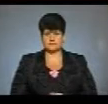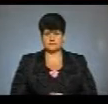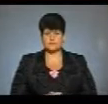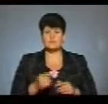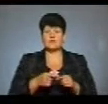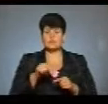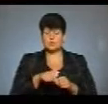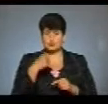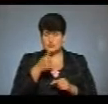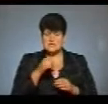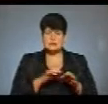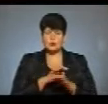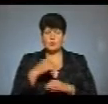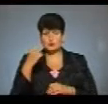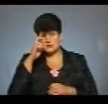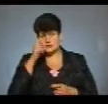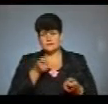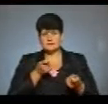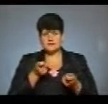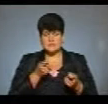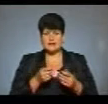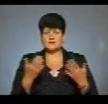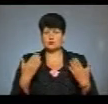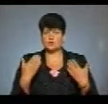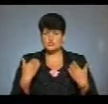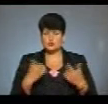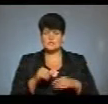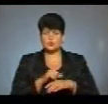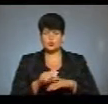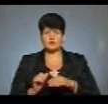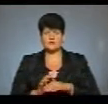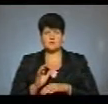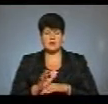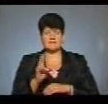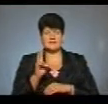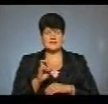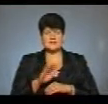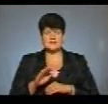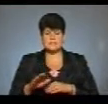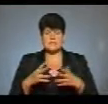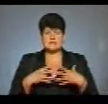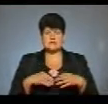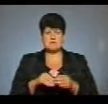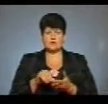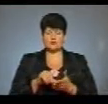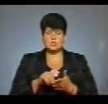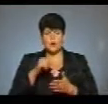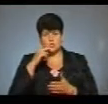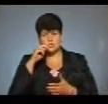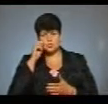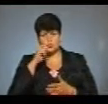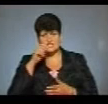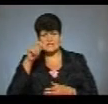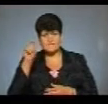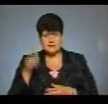Цього року за проєктом облдержадміністрації на відпочинок за кордон відправили понад 200 дітей зі сімей учасників російсько-української